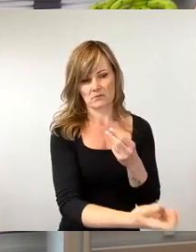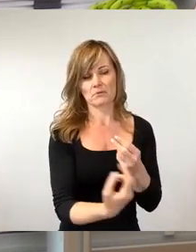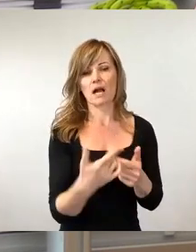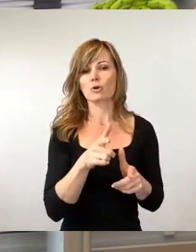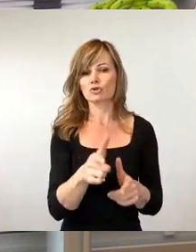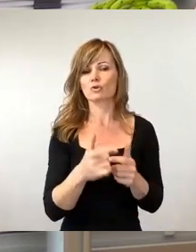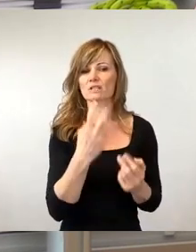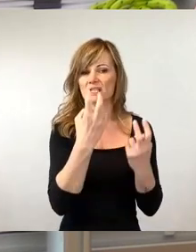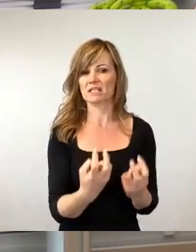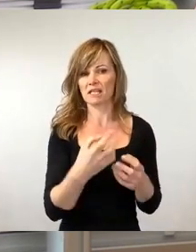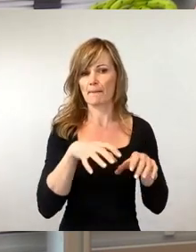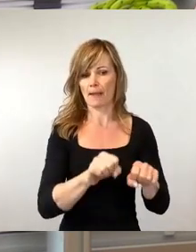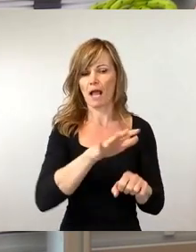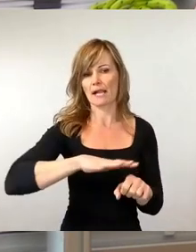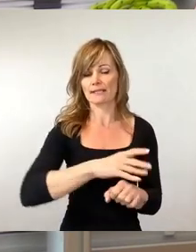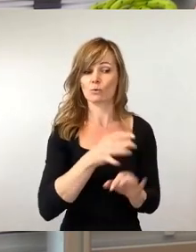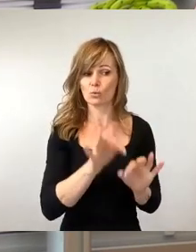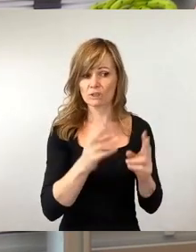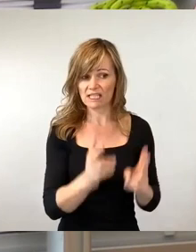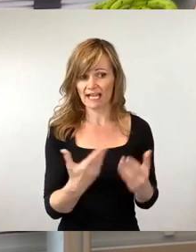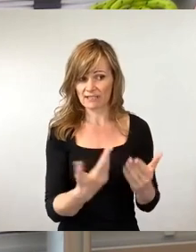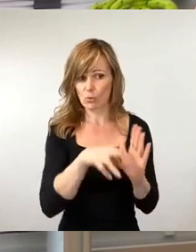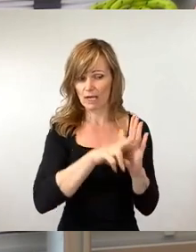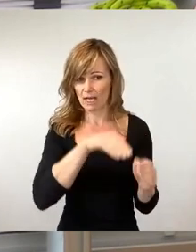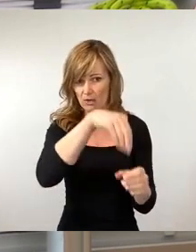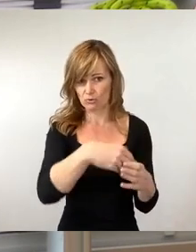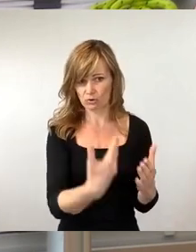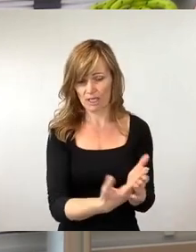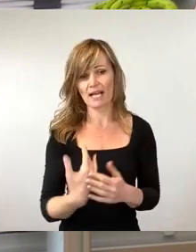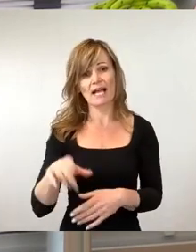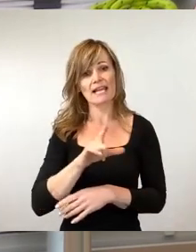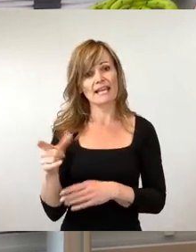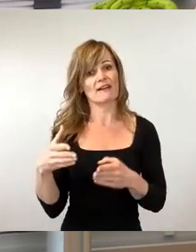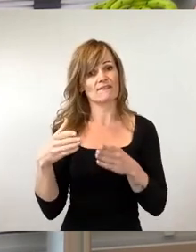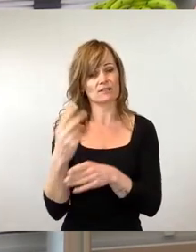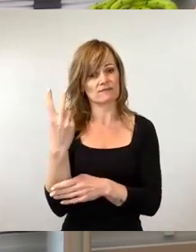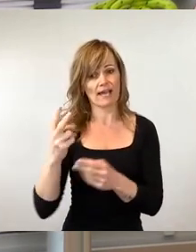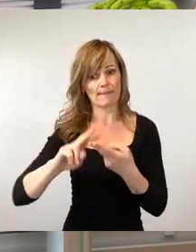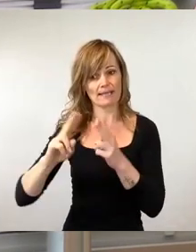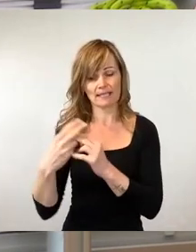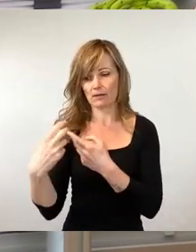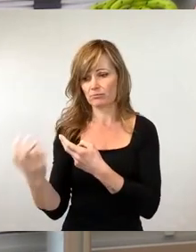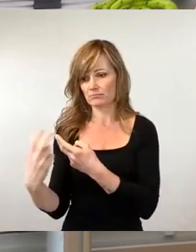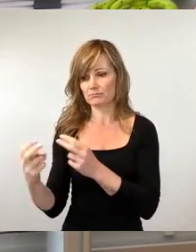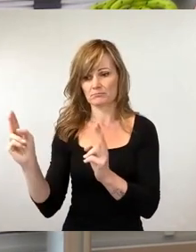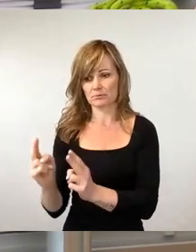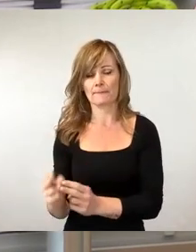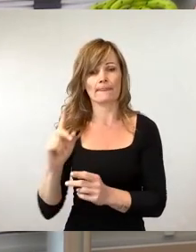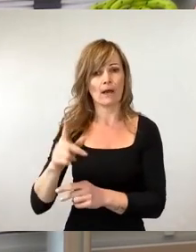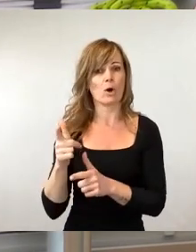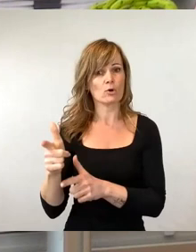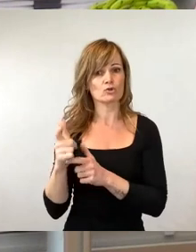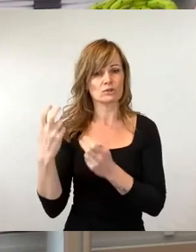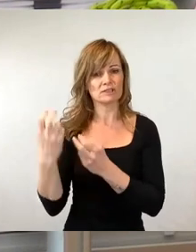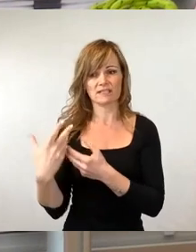in der Regelung auch ihr gutes Recht gewesen. Die linke Fraktion hat 2 Mitglieder in ihrer Fraktion verloren, hat auch einen Ausschusssitz dabei verloren. Insofern ist es jetzt auch